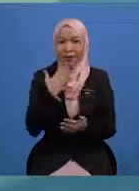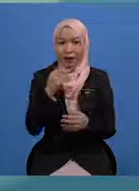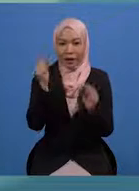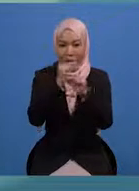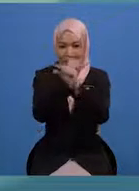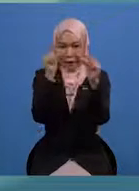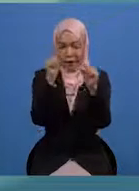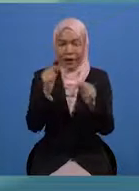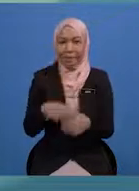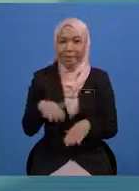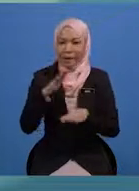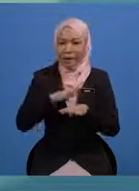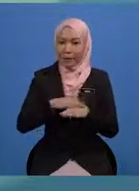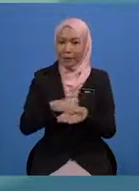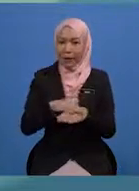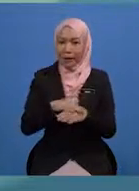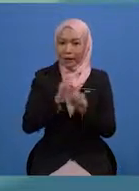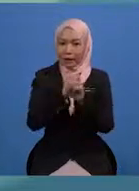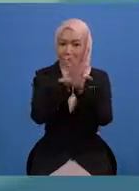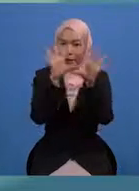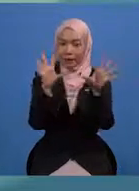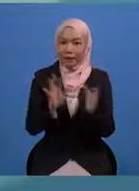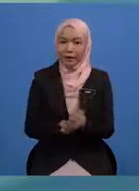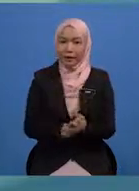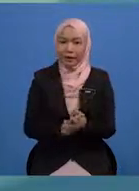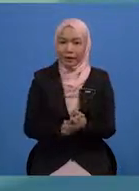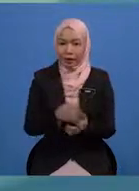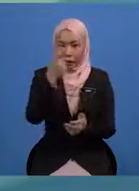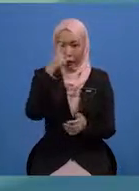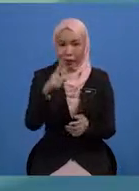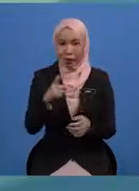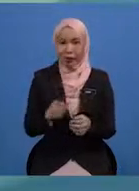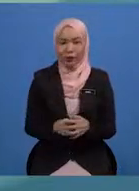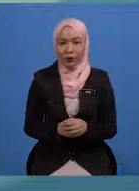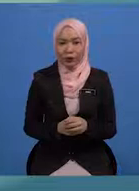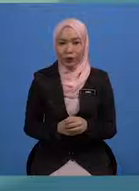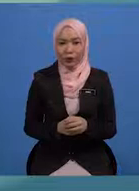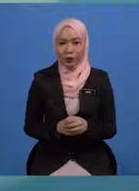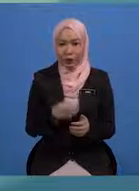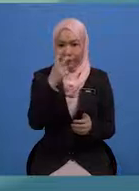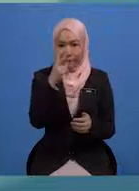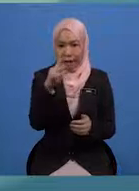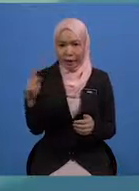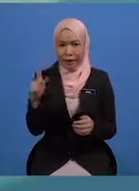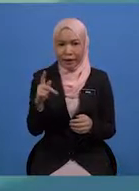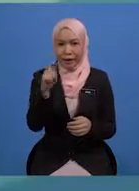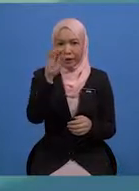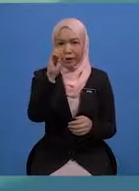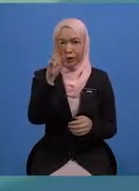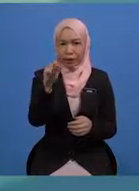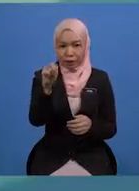terang. Tindakan itu bertujuan untuk menimbulkan tone. Tone